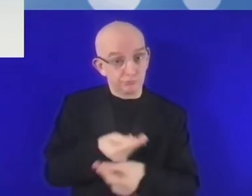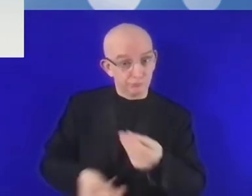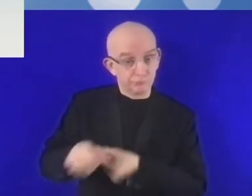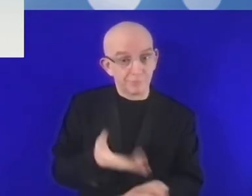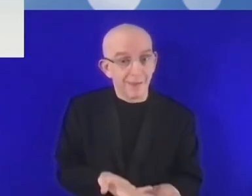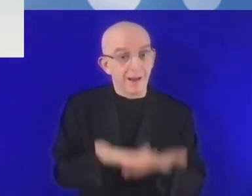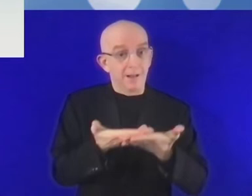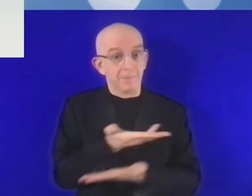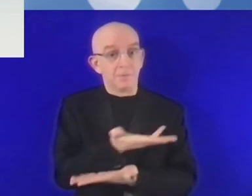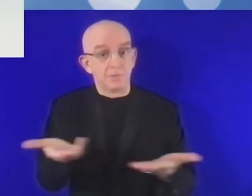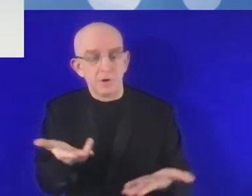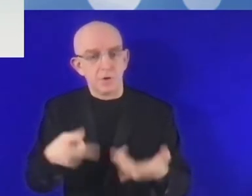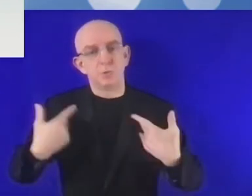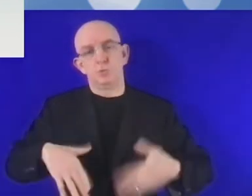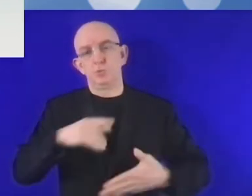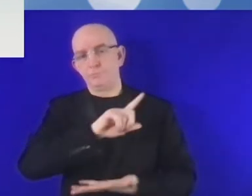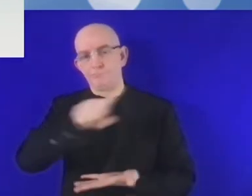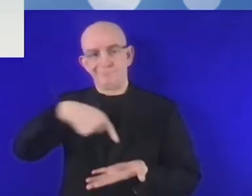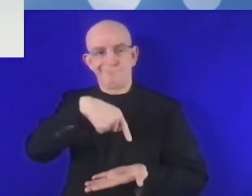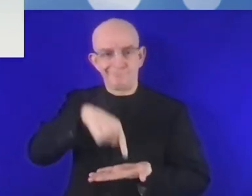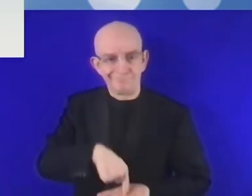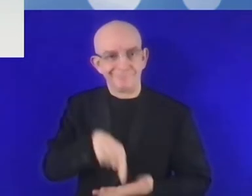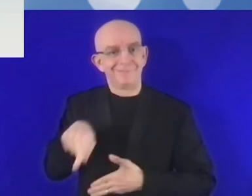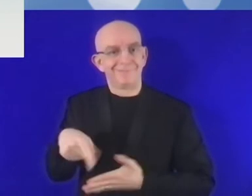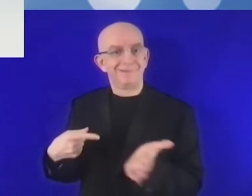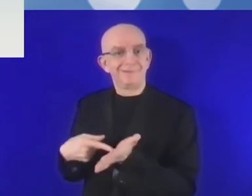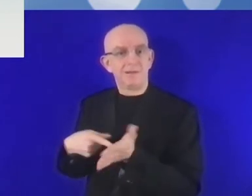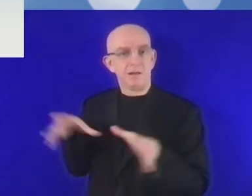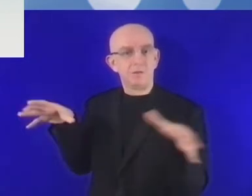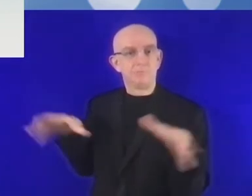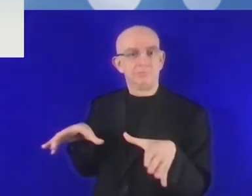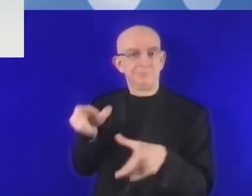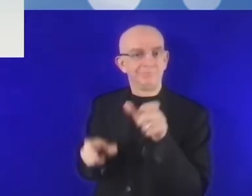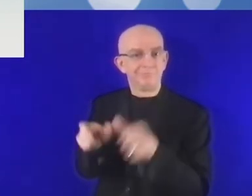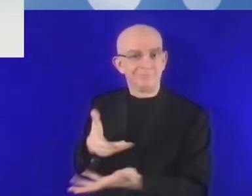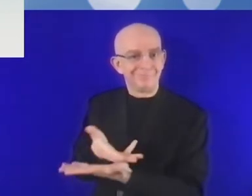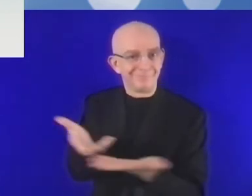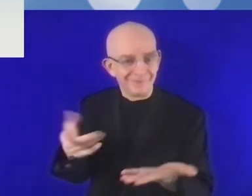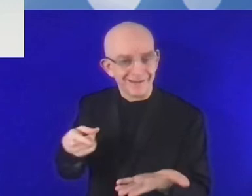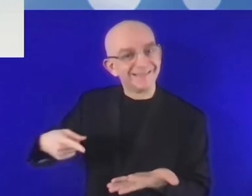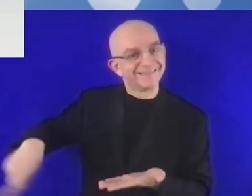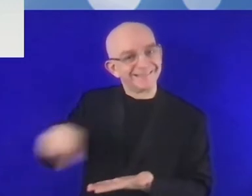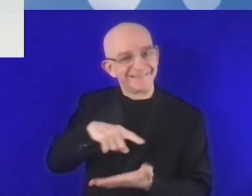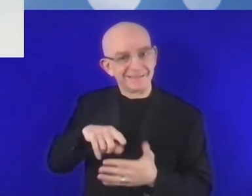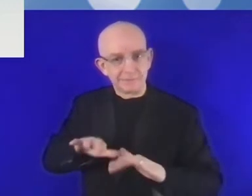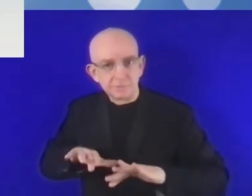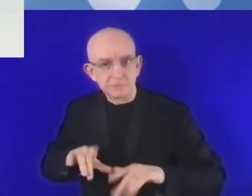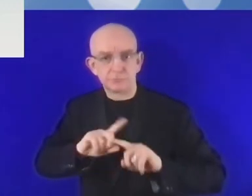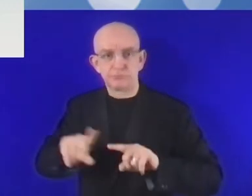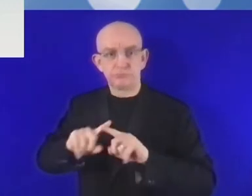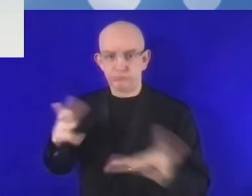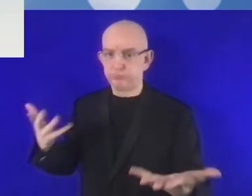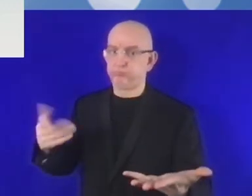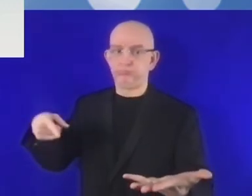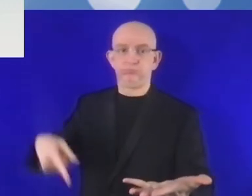بعضنا هذا عمل وعنصر تعاضدي لهذا المجتمع، مجتمع